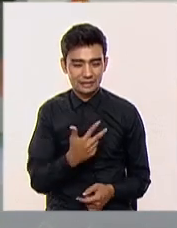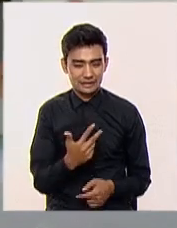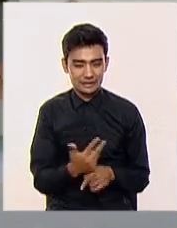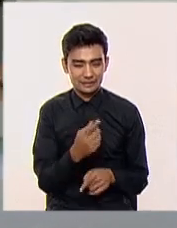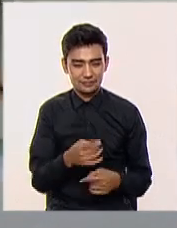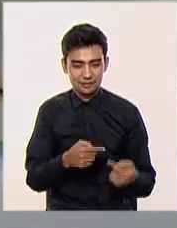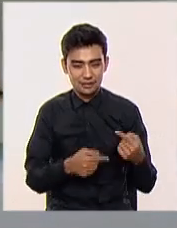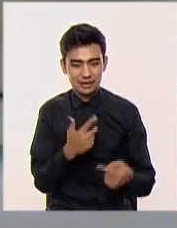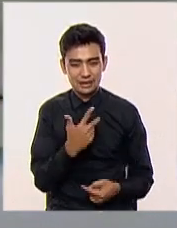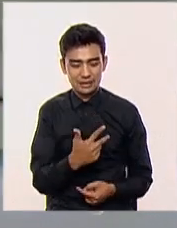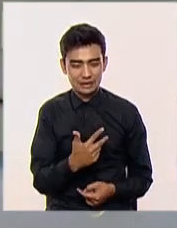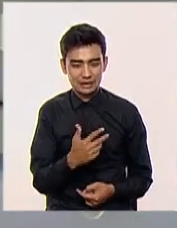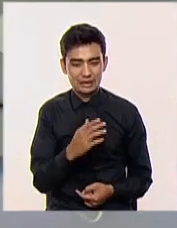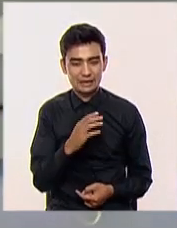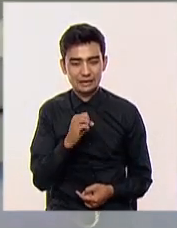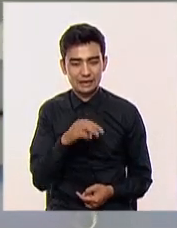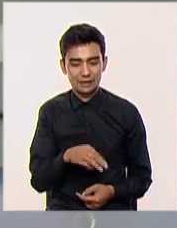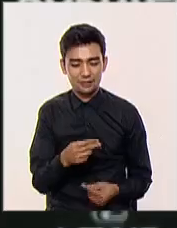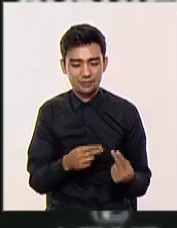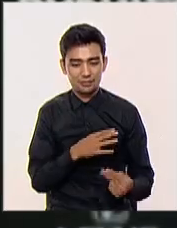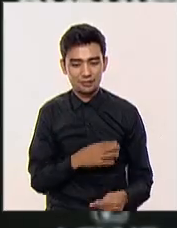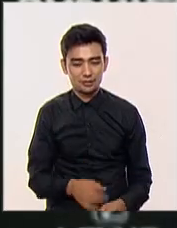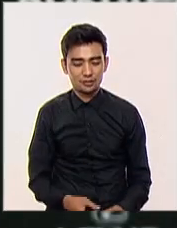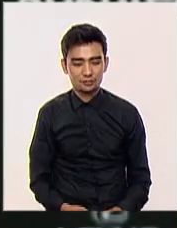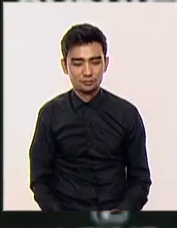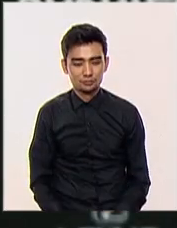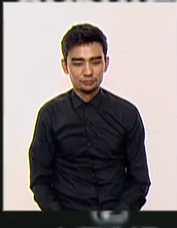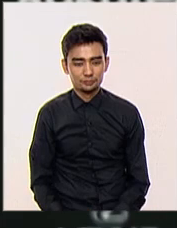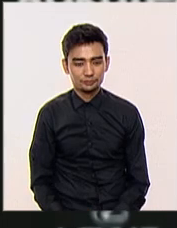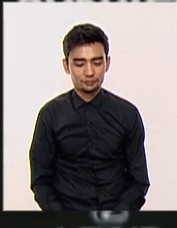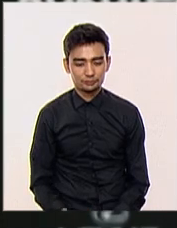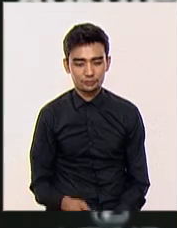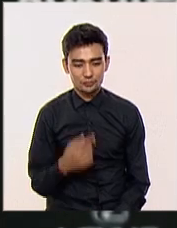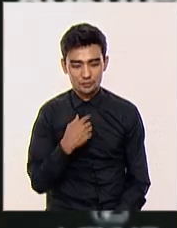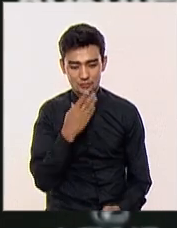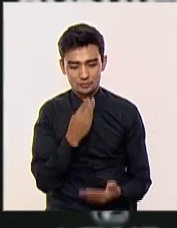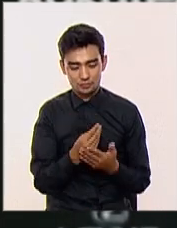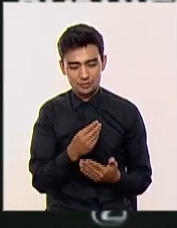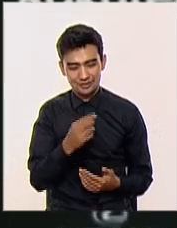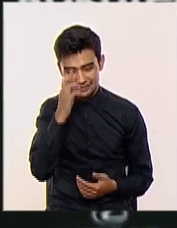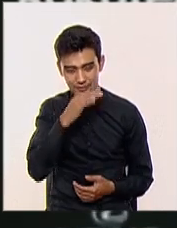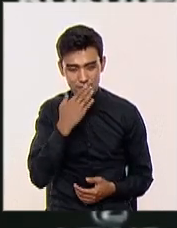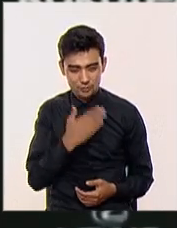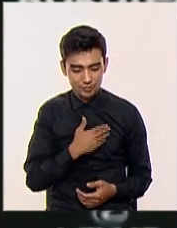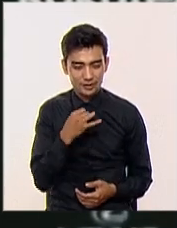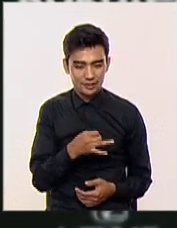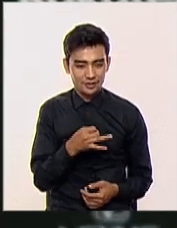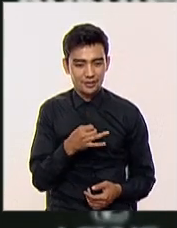максимальные 3 сета. Я люблю свою страну, я играю свою страну. То, что